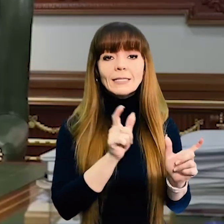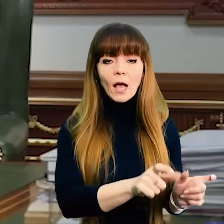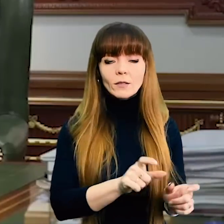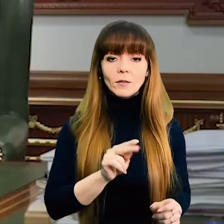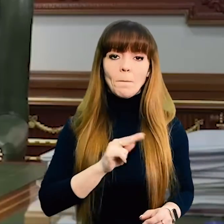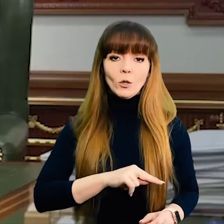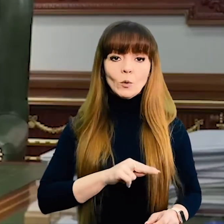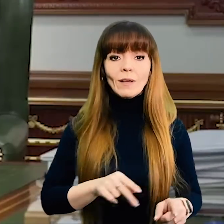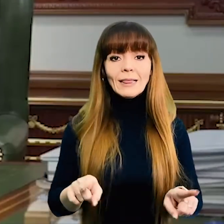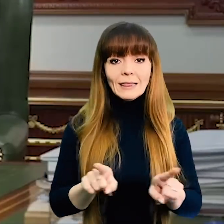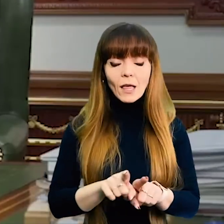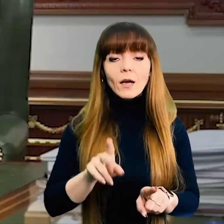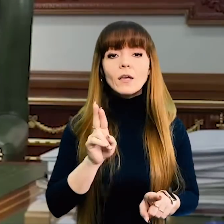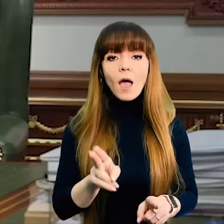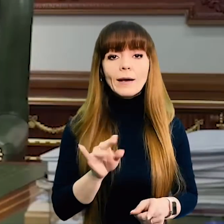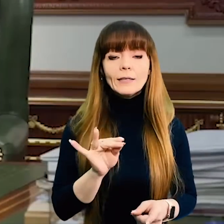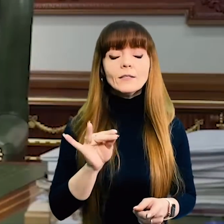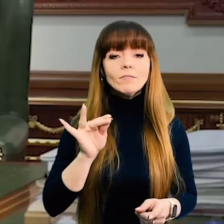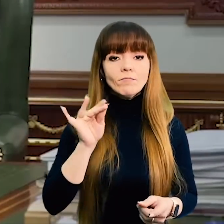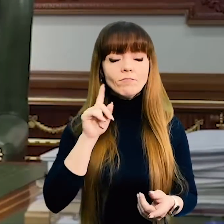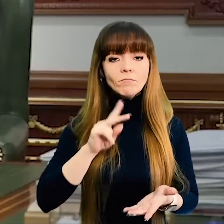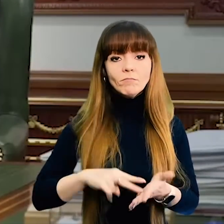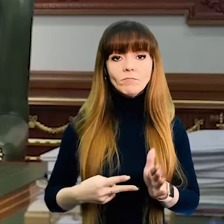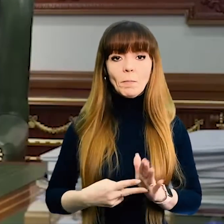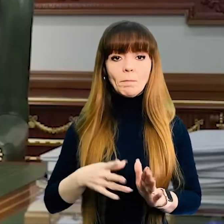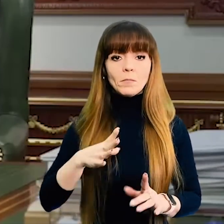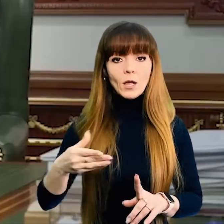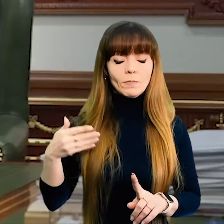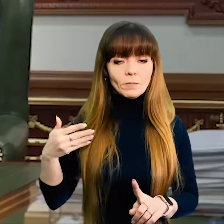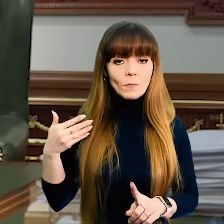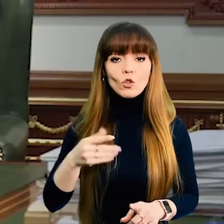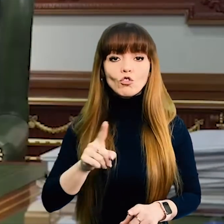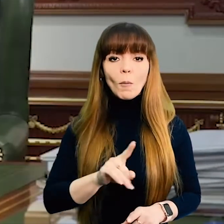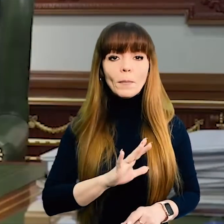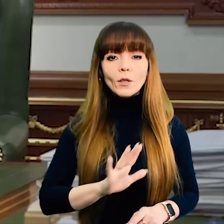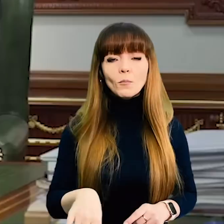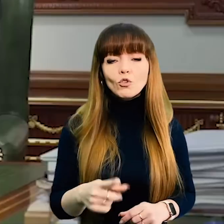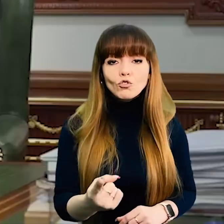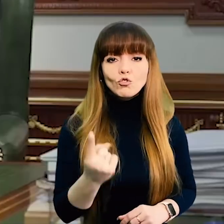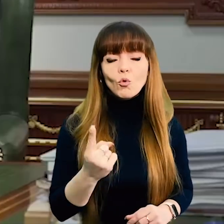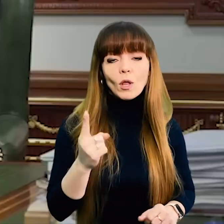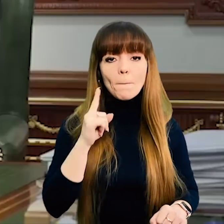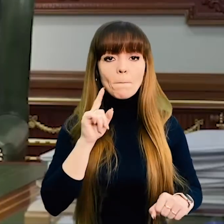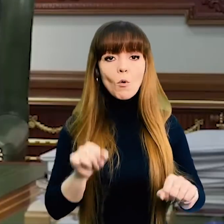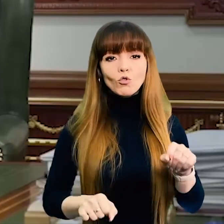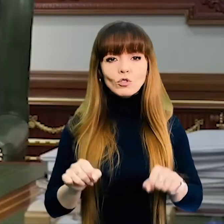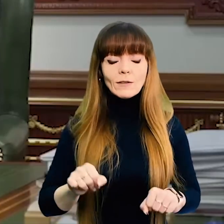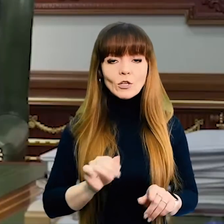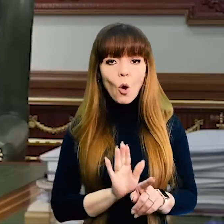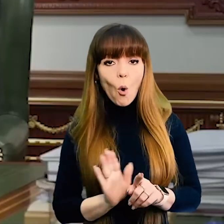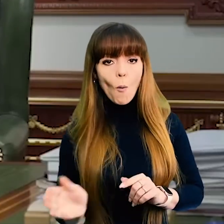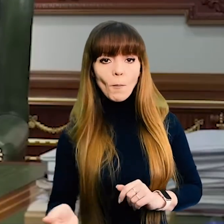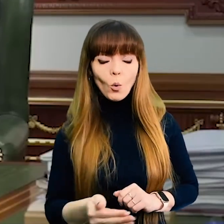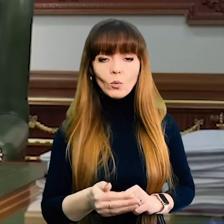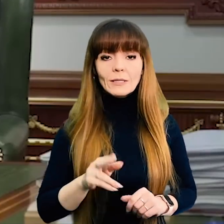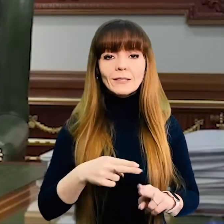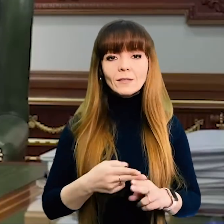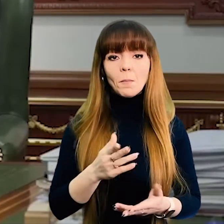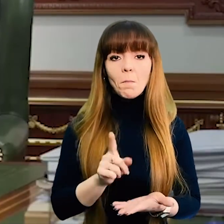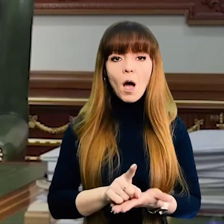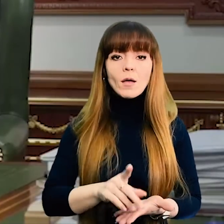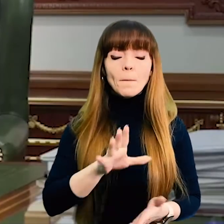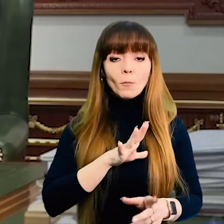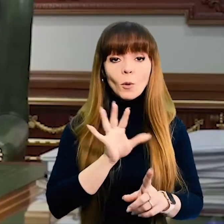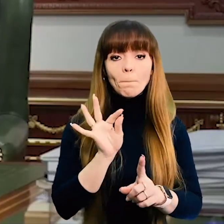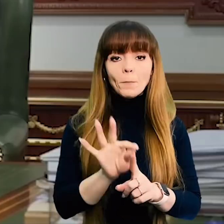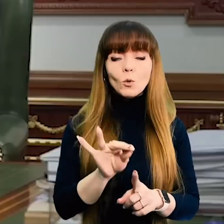щоб санкції працювали так, як це і задумувалось, щоб не було жодної можливості їх